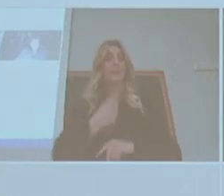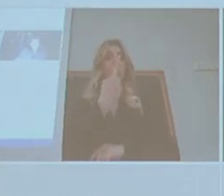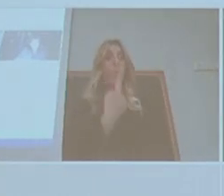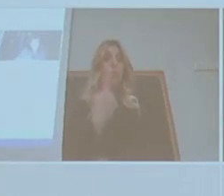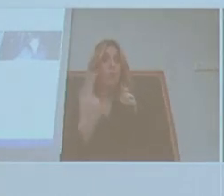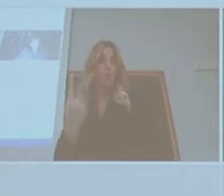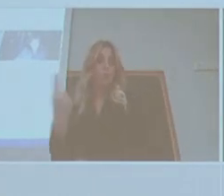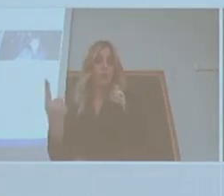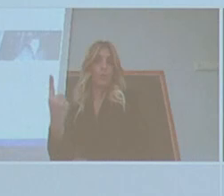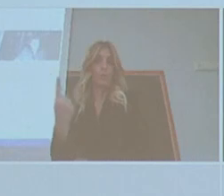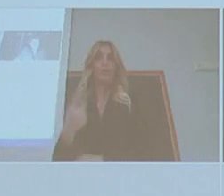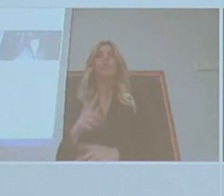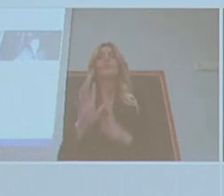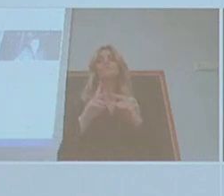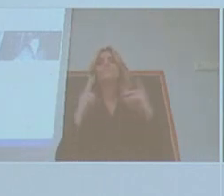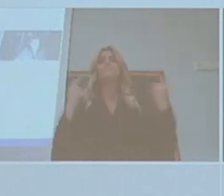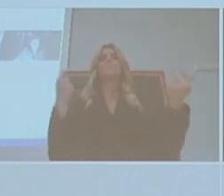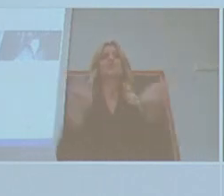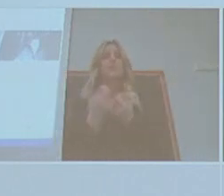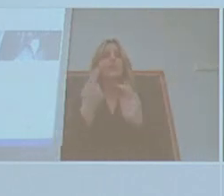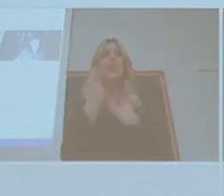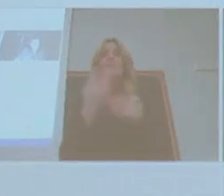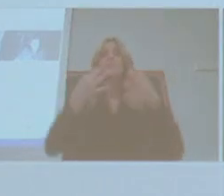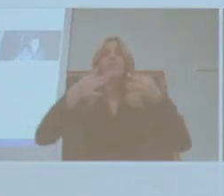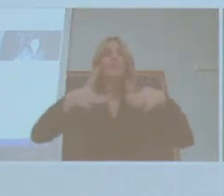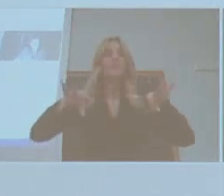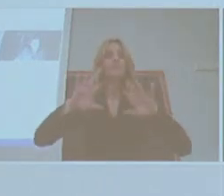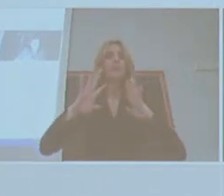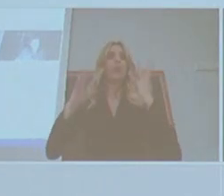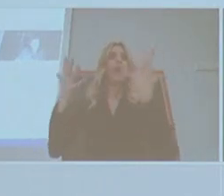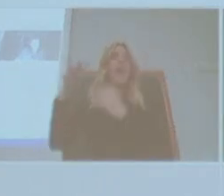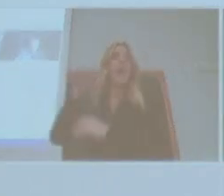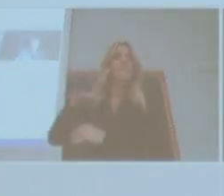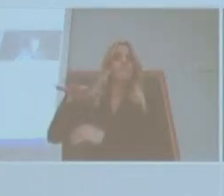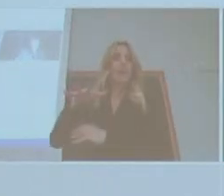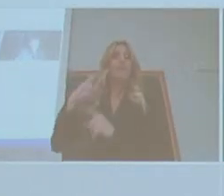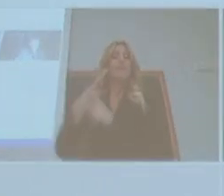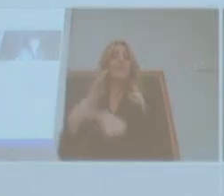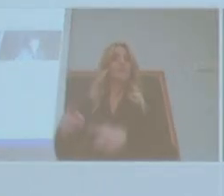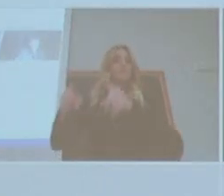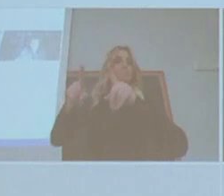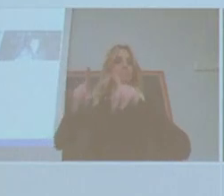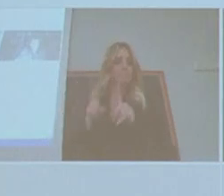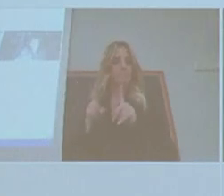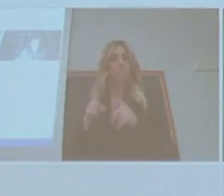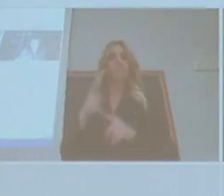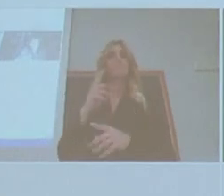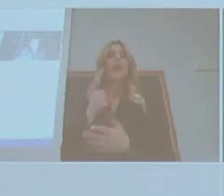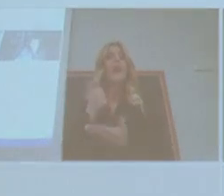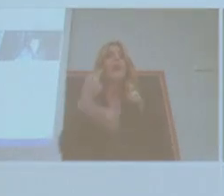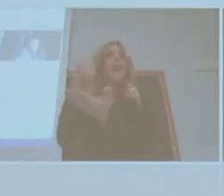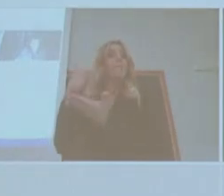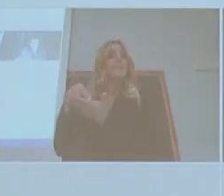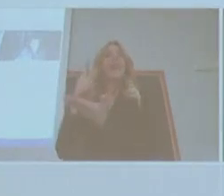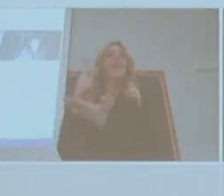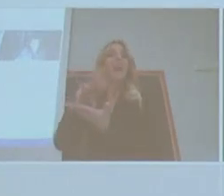sociale, nel completo rispetto dell'ambiente circostante, quindi salvaguardando il capitale naturale